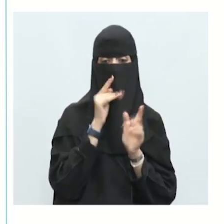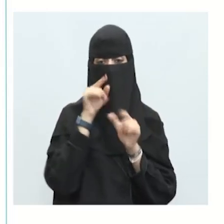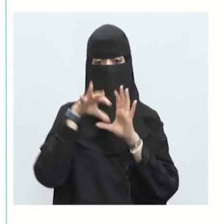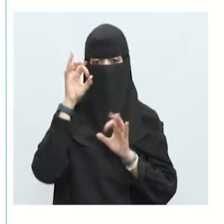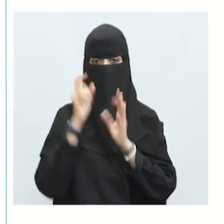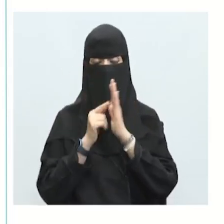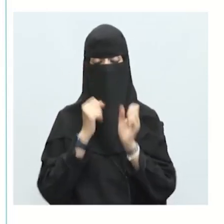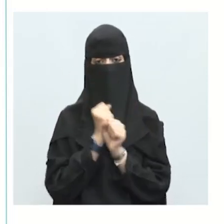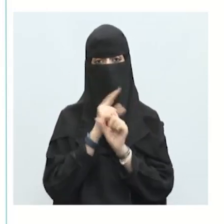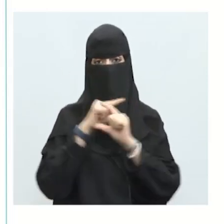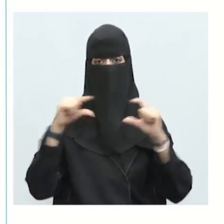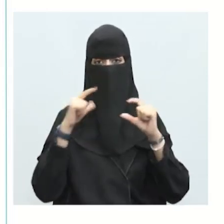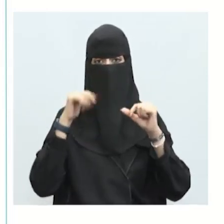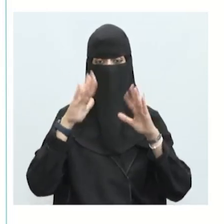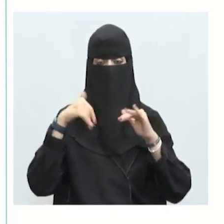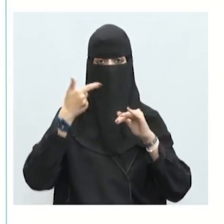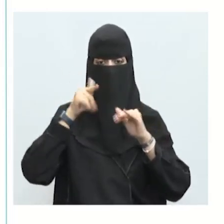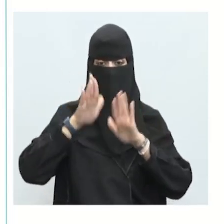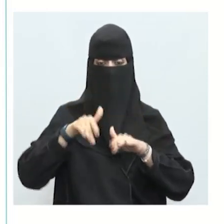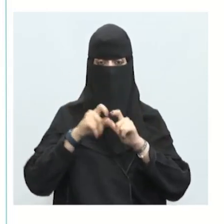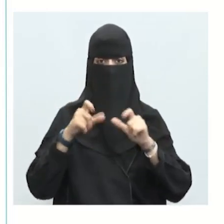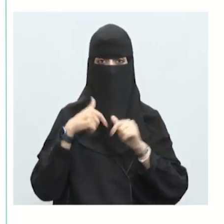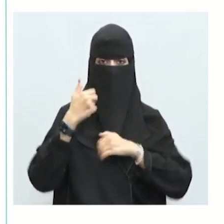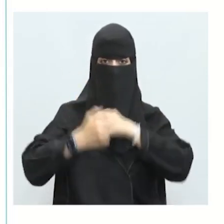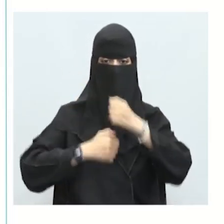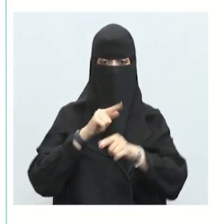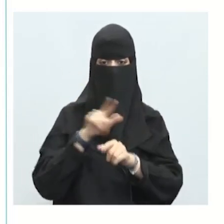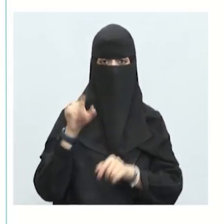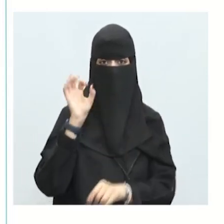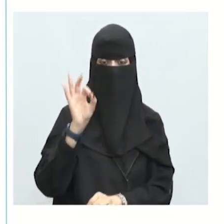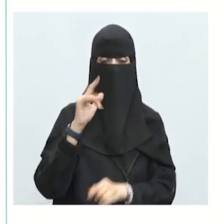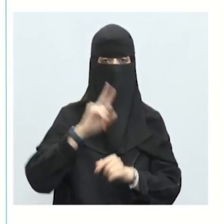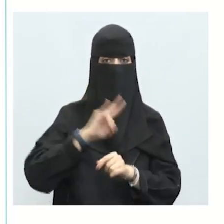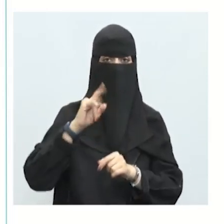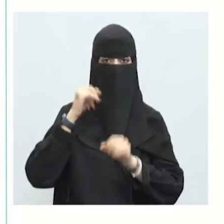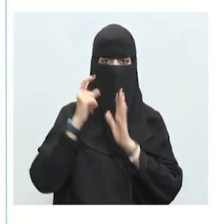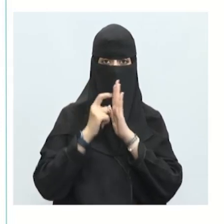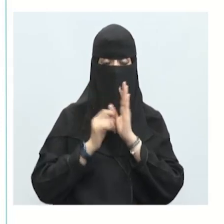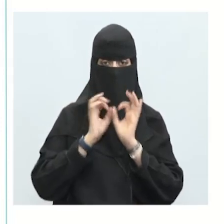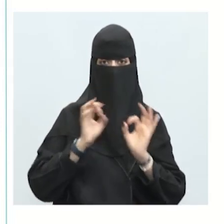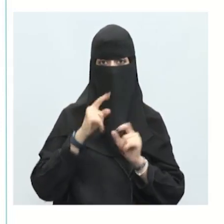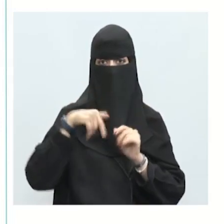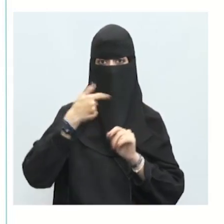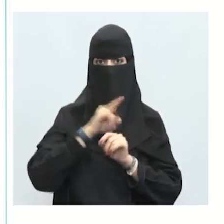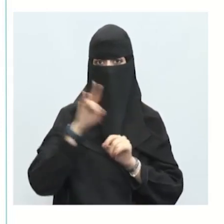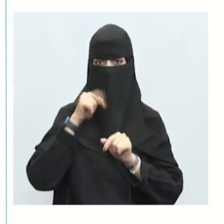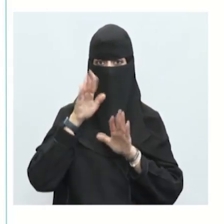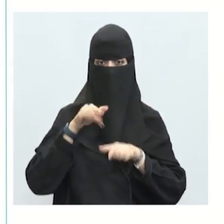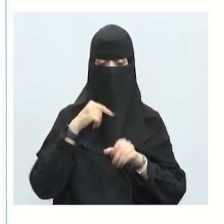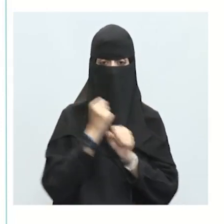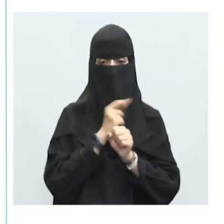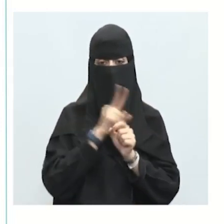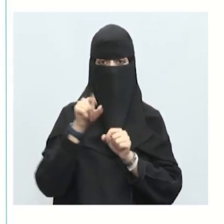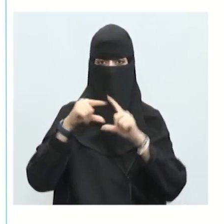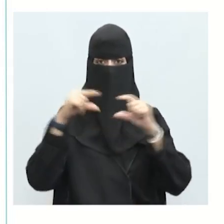فستن العباره او العبارات التي تتبع اف اذا لم يتحقق الشرط فلم فلن تنفذ